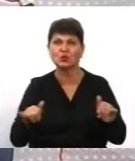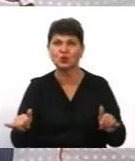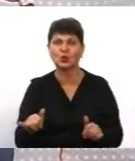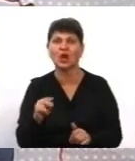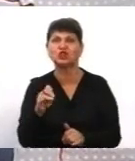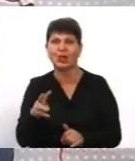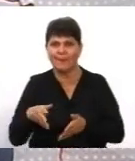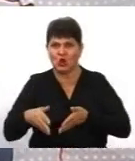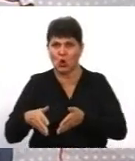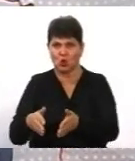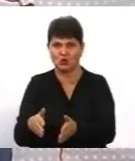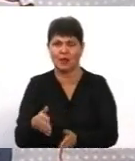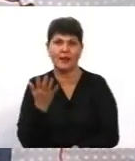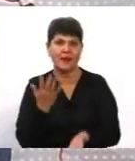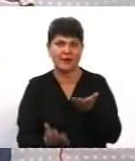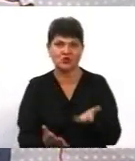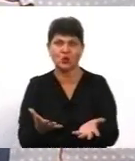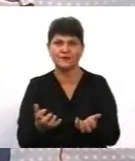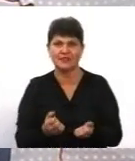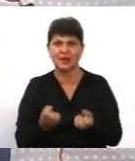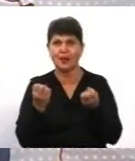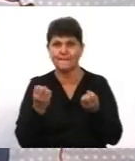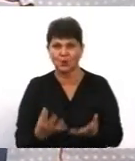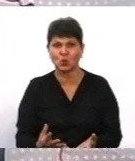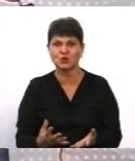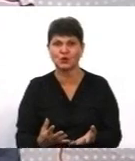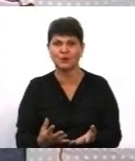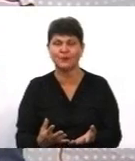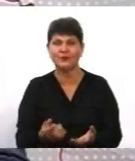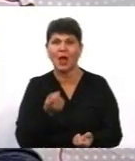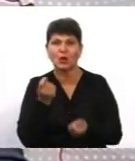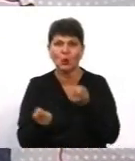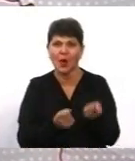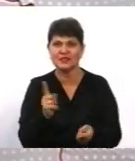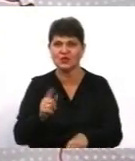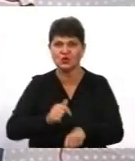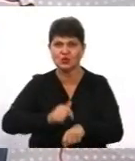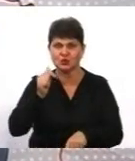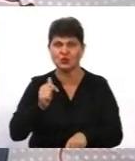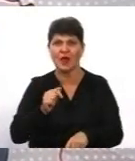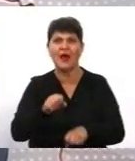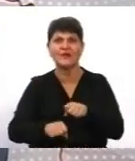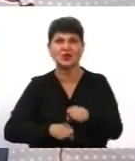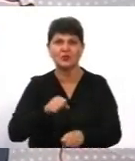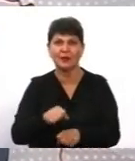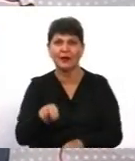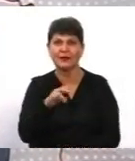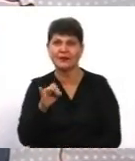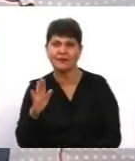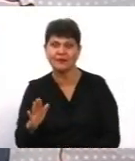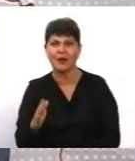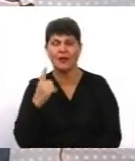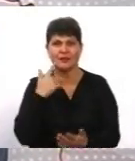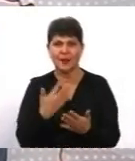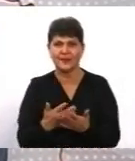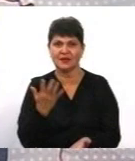взяти просто якісь от нюанси, що стосуються пересування велосипедів, то, ну, наприклад, якщо